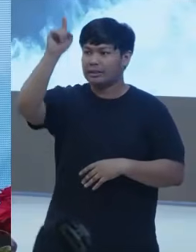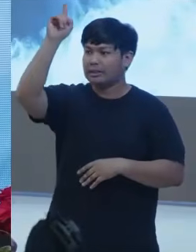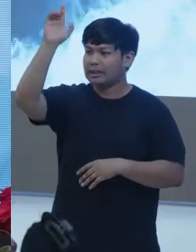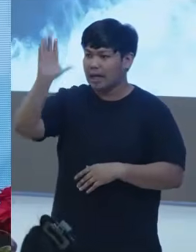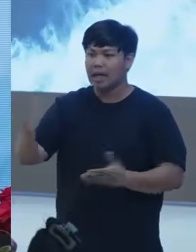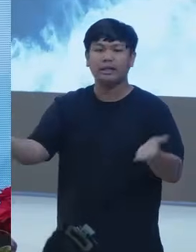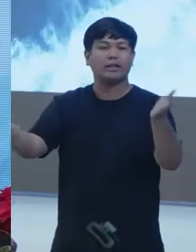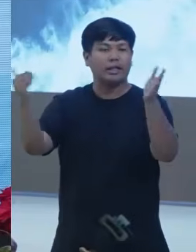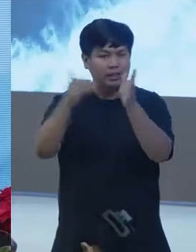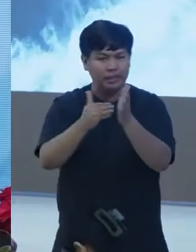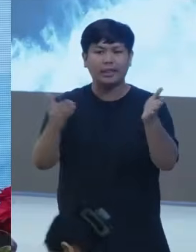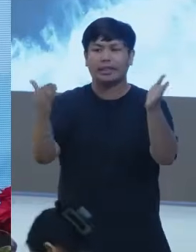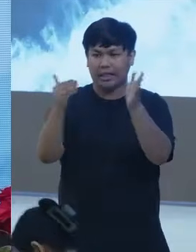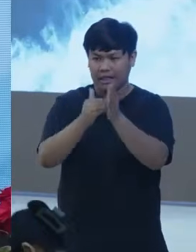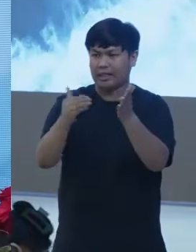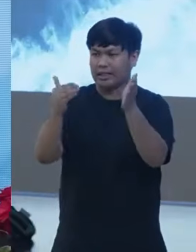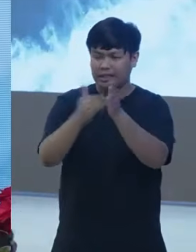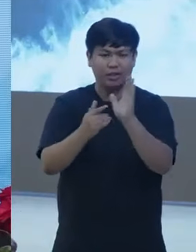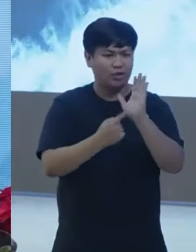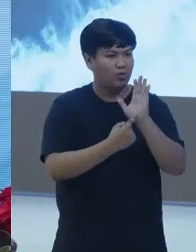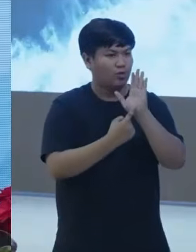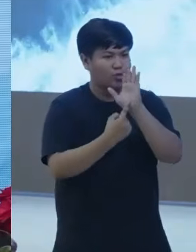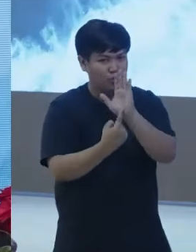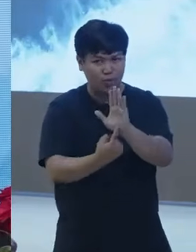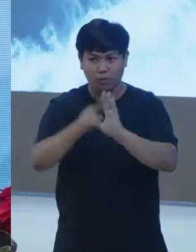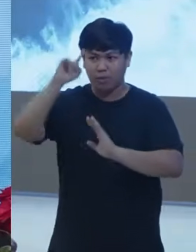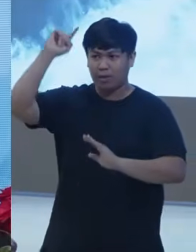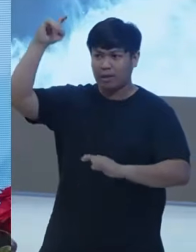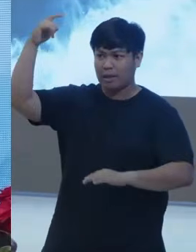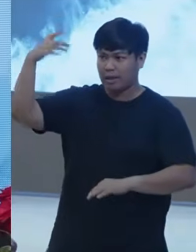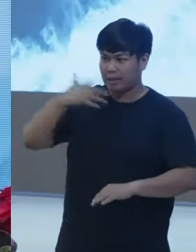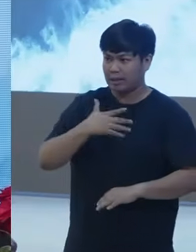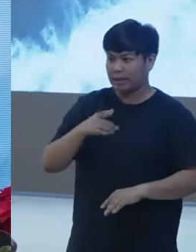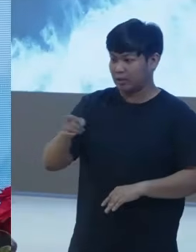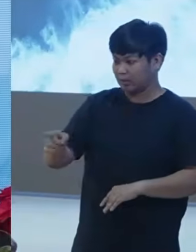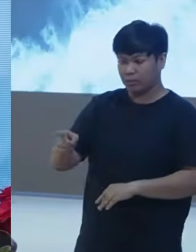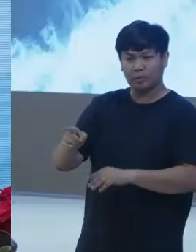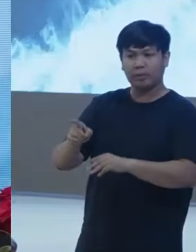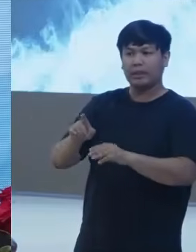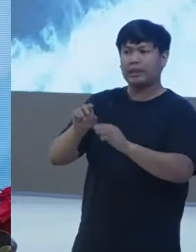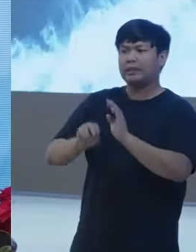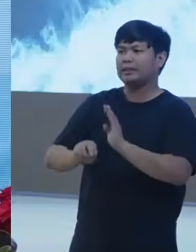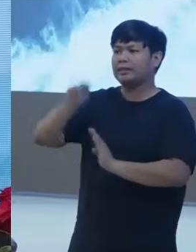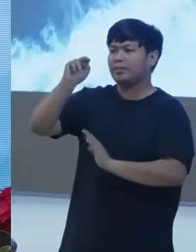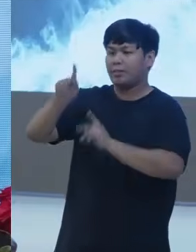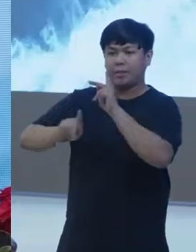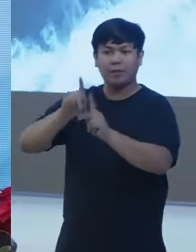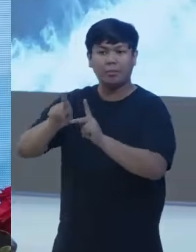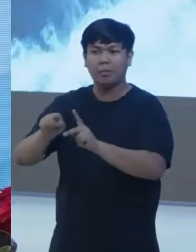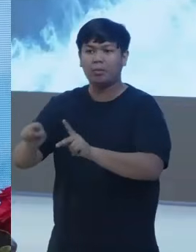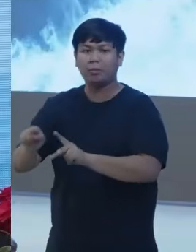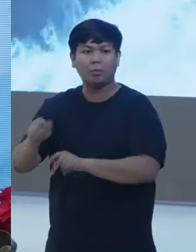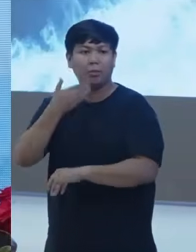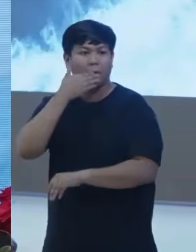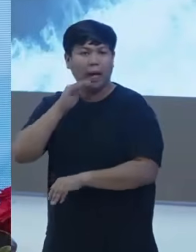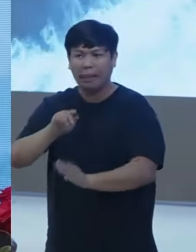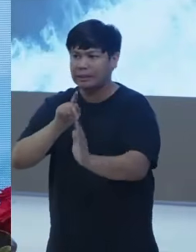sa hindi lamang sa mga taga-Nineveh, hindi lamang sa mga pagano na